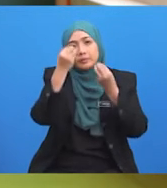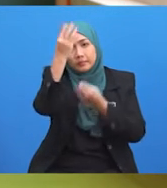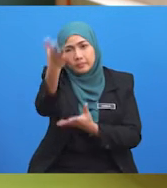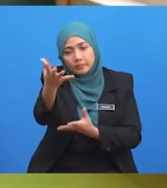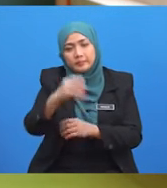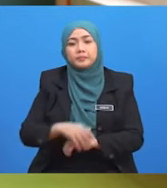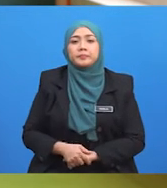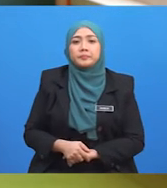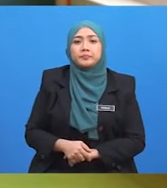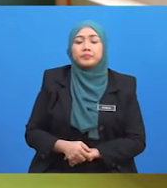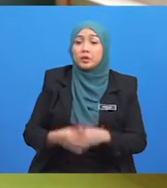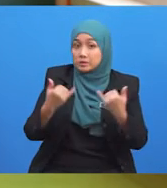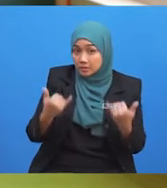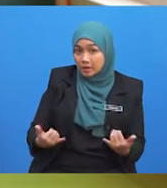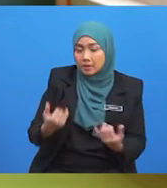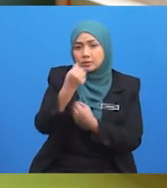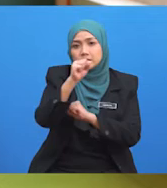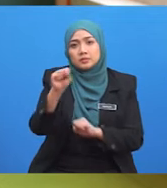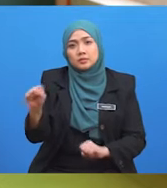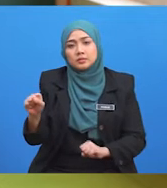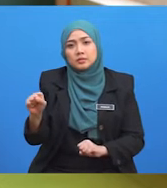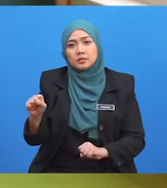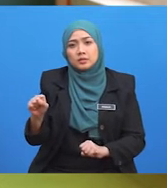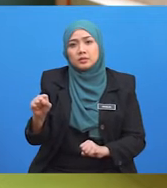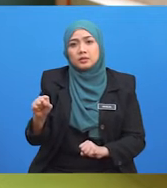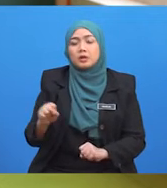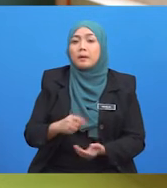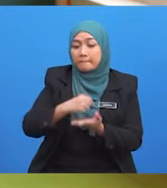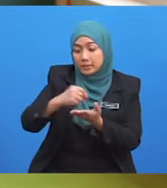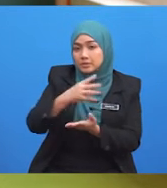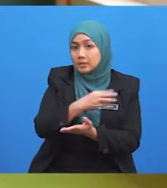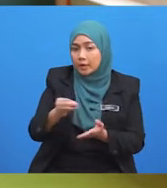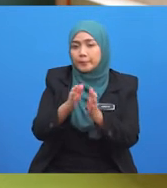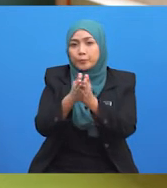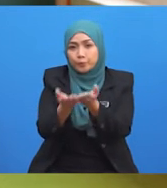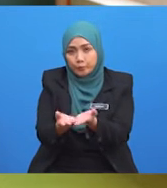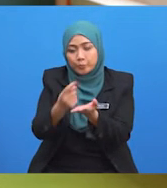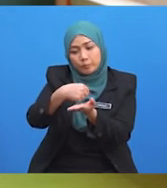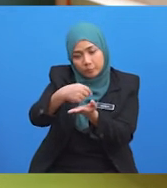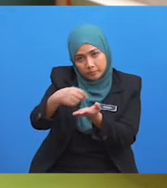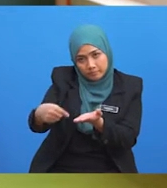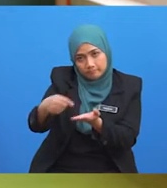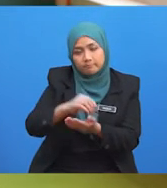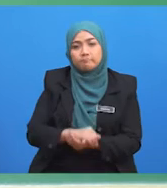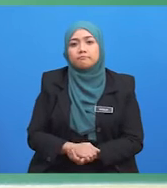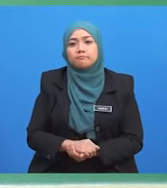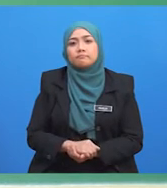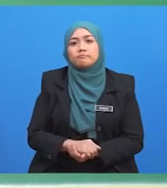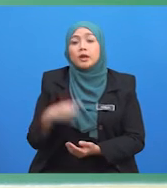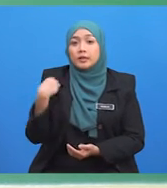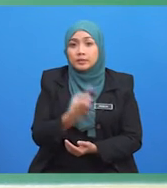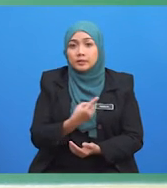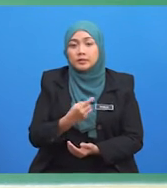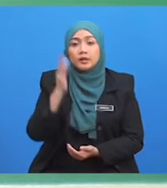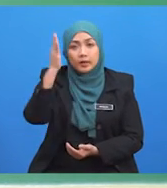Sekarang bersedia dengan pensel dan buku nota. mari kita senaraikan